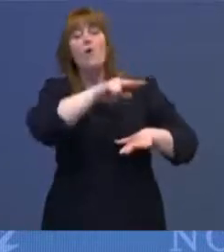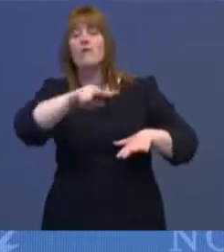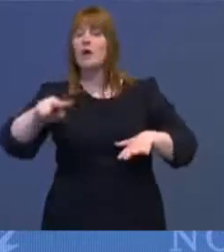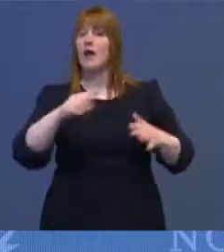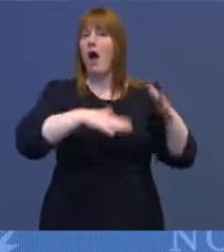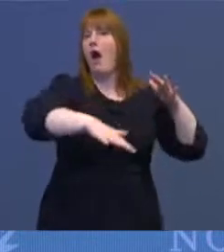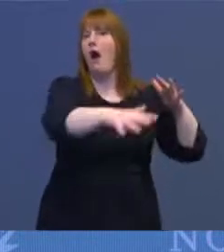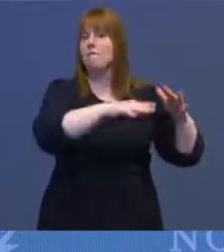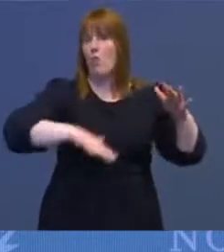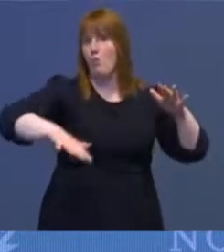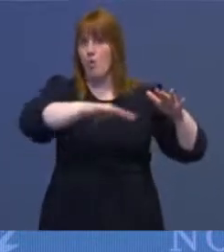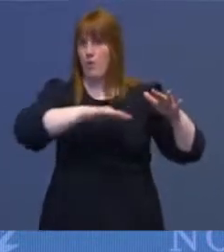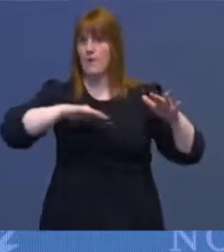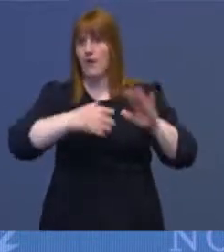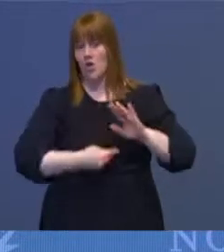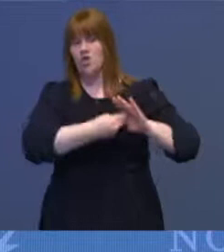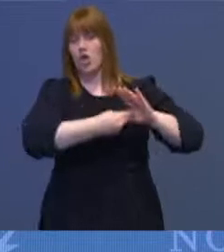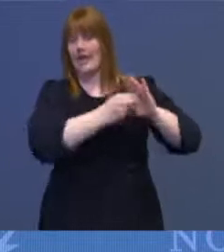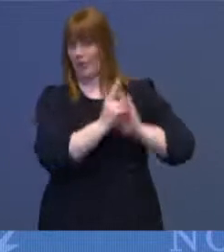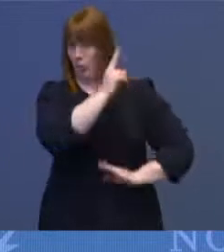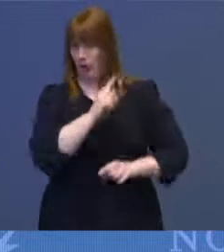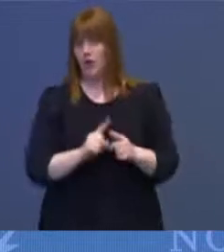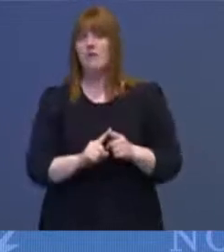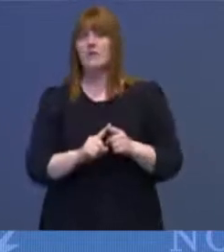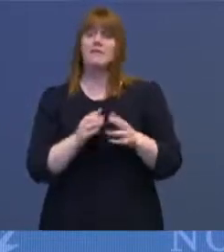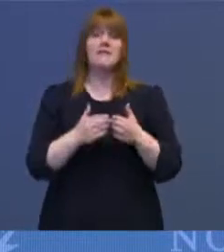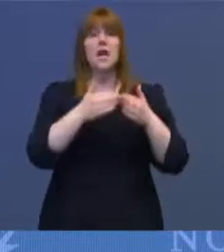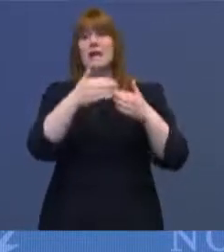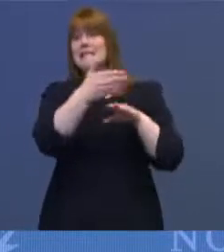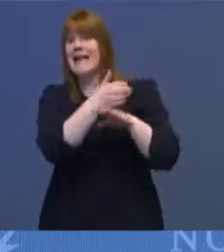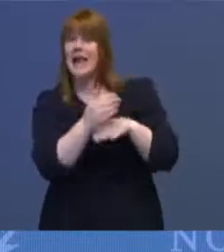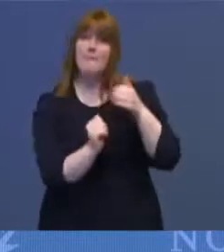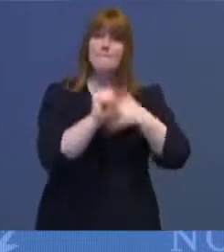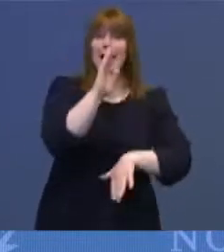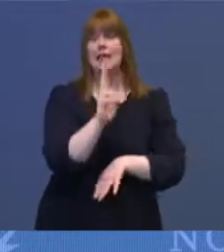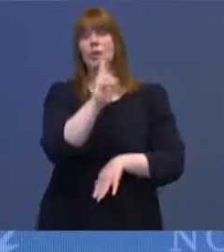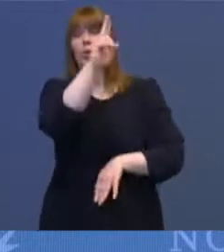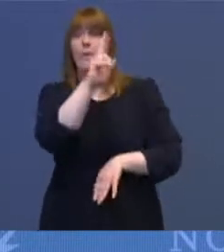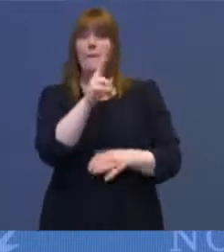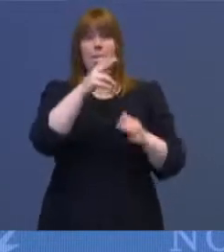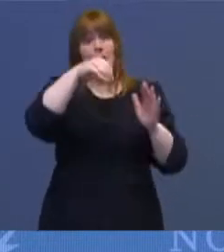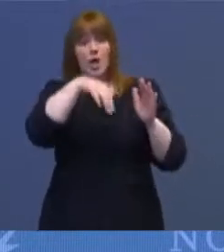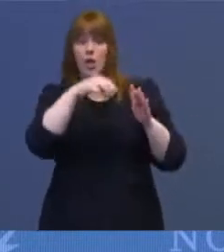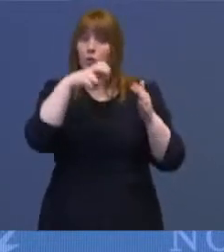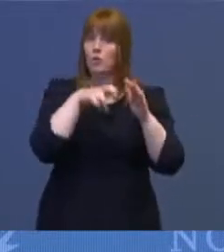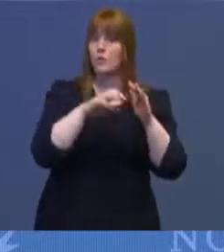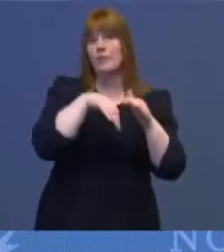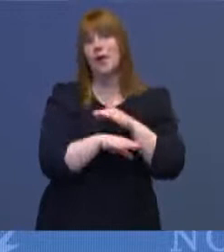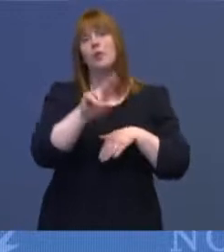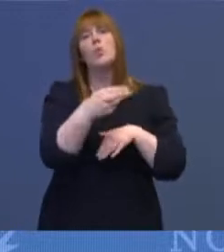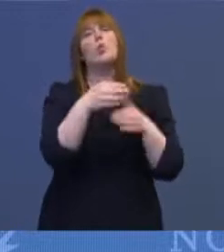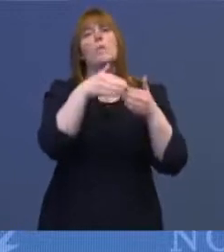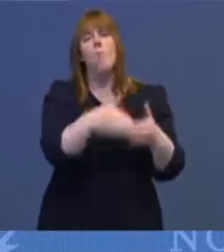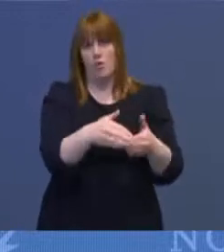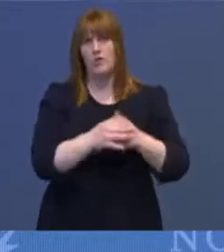nødvendig understøttelse i nord. Vi skal blant annet seile mer i nord med fregattene våre, med ubåter, korvetter og kystvakter.